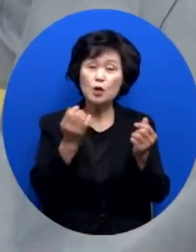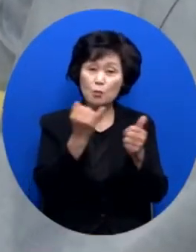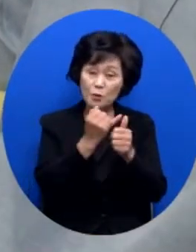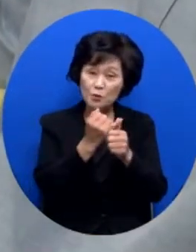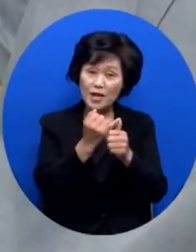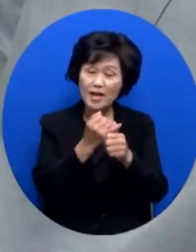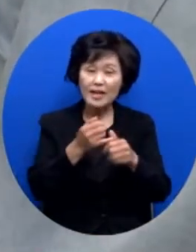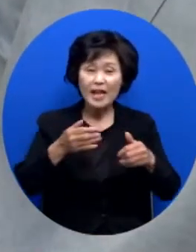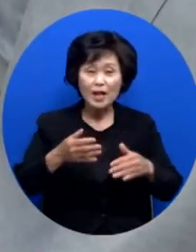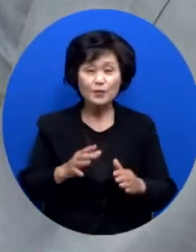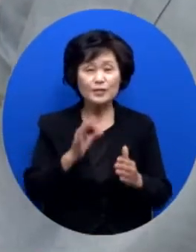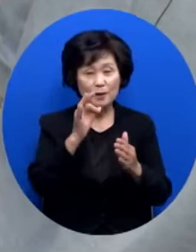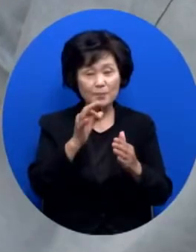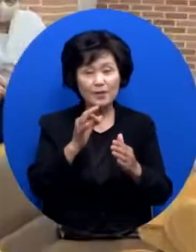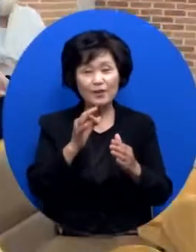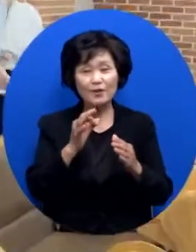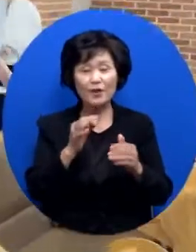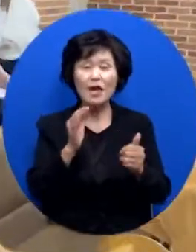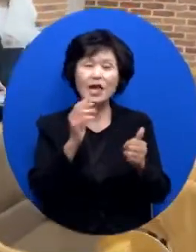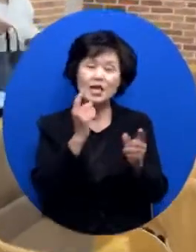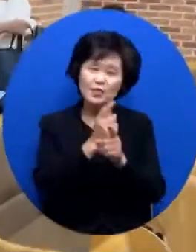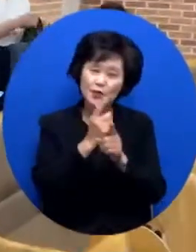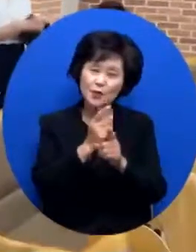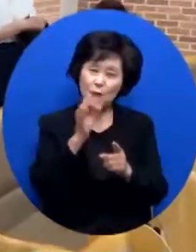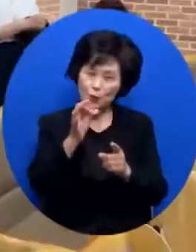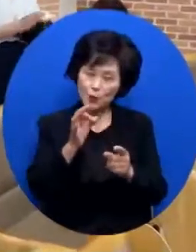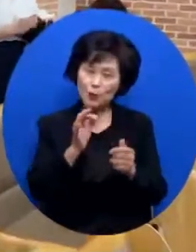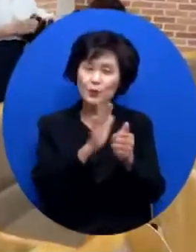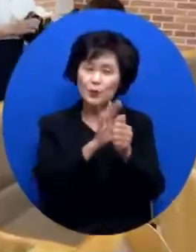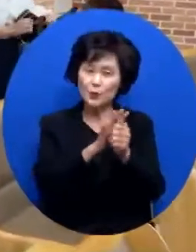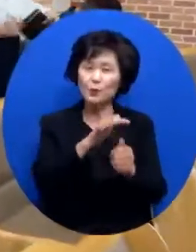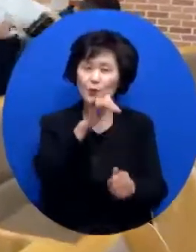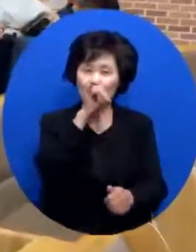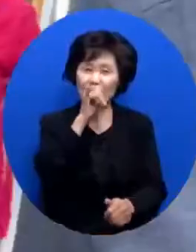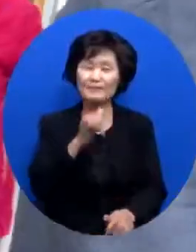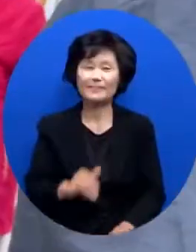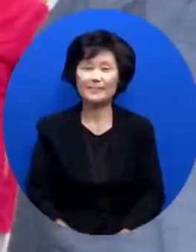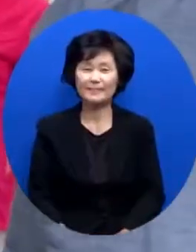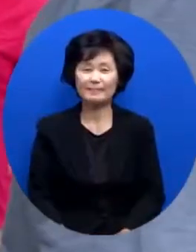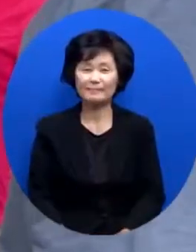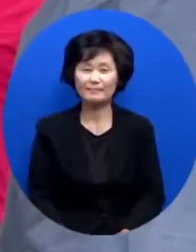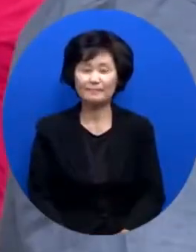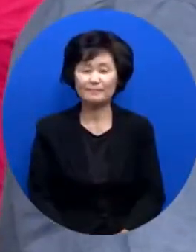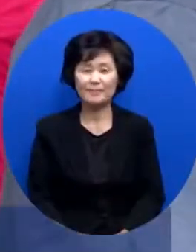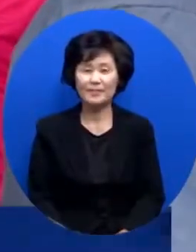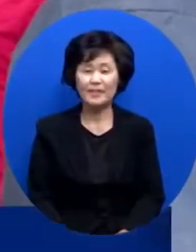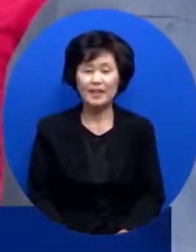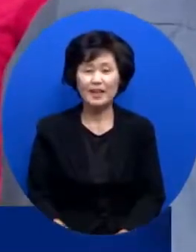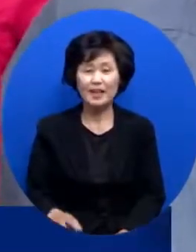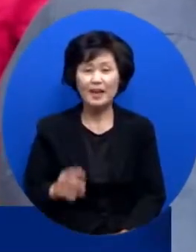않는 아기가 지역 거점 병원에서 적은 비용으로 치료받을 수 있게 도왔습니다.